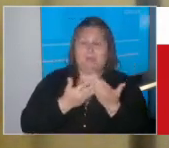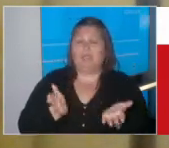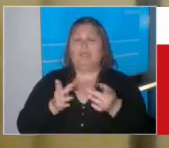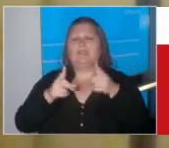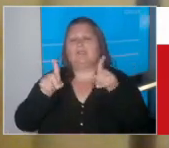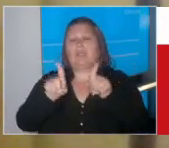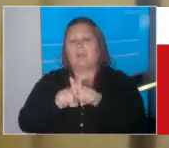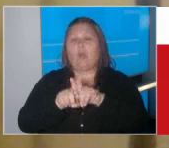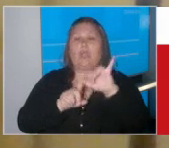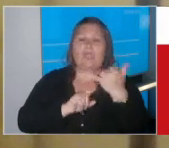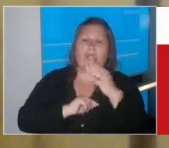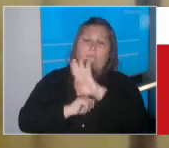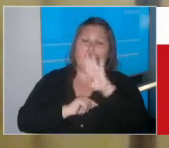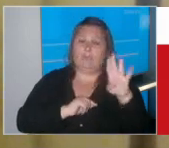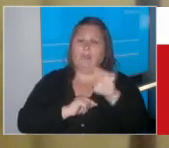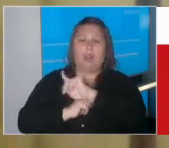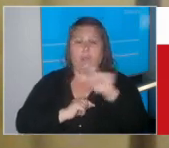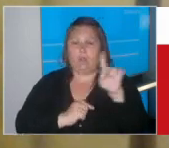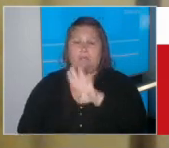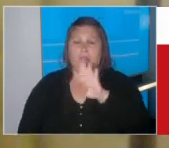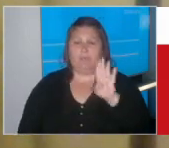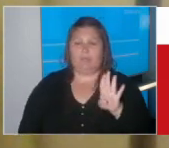היום לכן ביבי או לא ביבי,